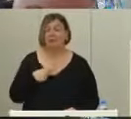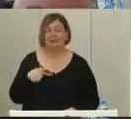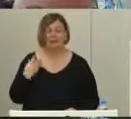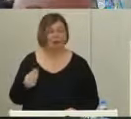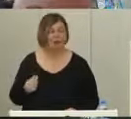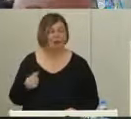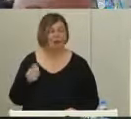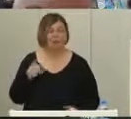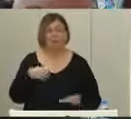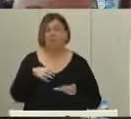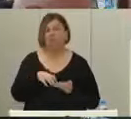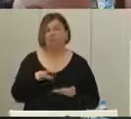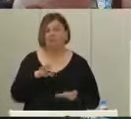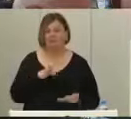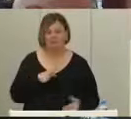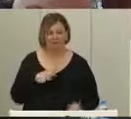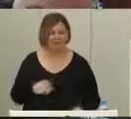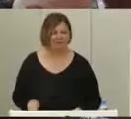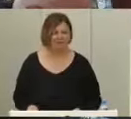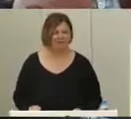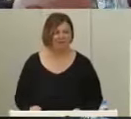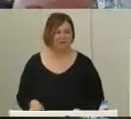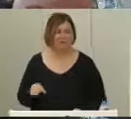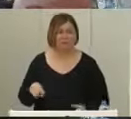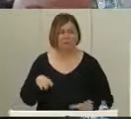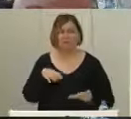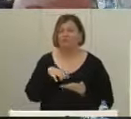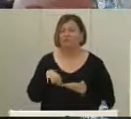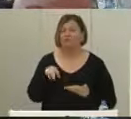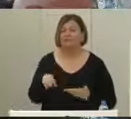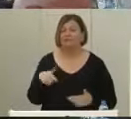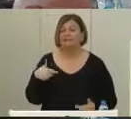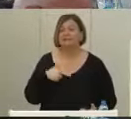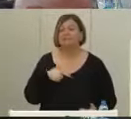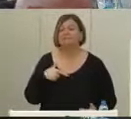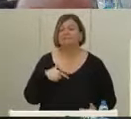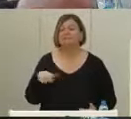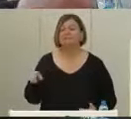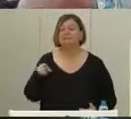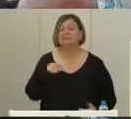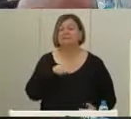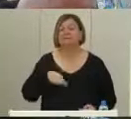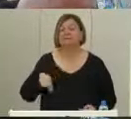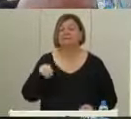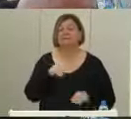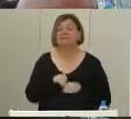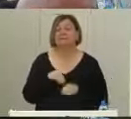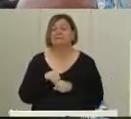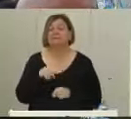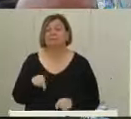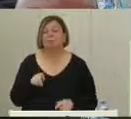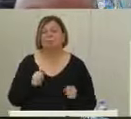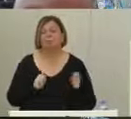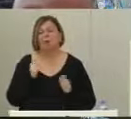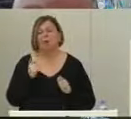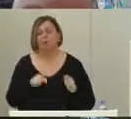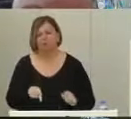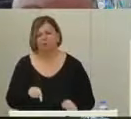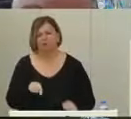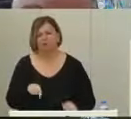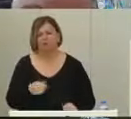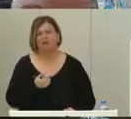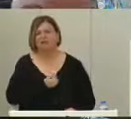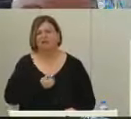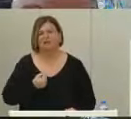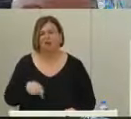olarak bir bütçemiz var. Ve bu bütçemizi İzmir ili sınırları içerisinde kullanıyoruz. Burada